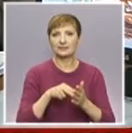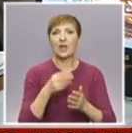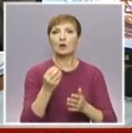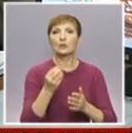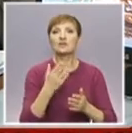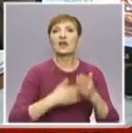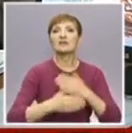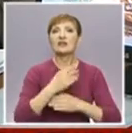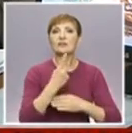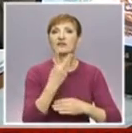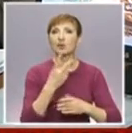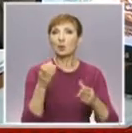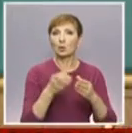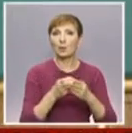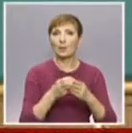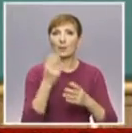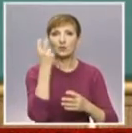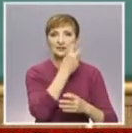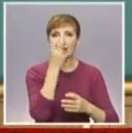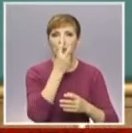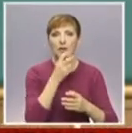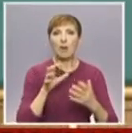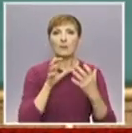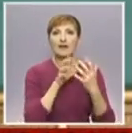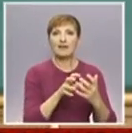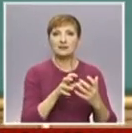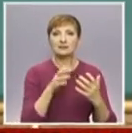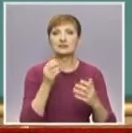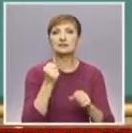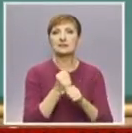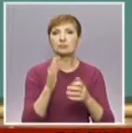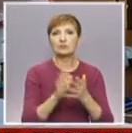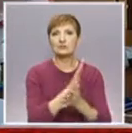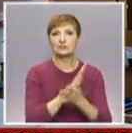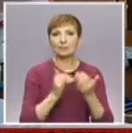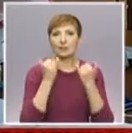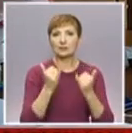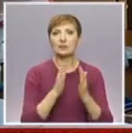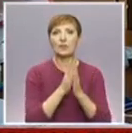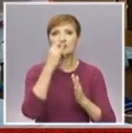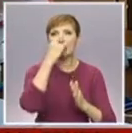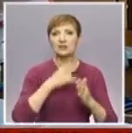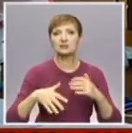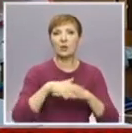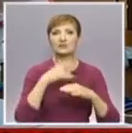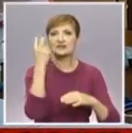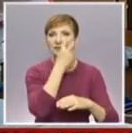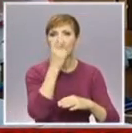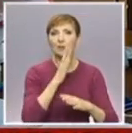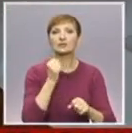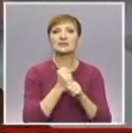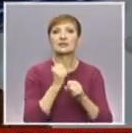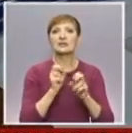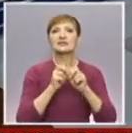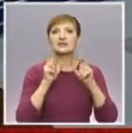для инвалидов первой и второй группы по зрению проезд в общественном транспорте сделают бесплатным. По просьбе казахского общества слепых будут